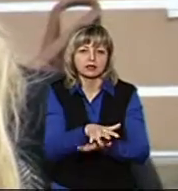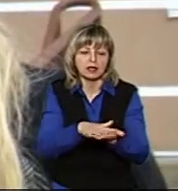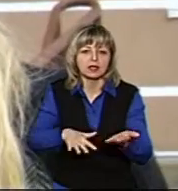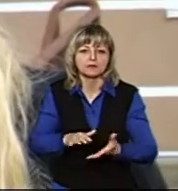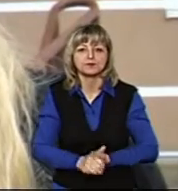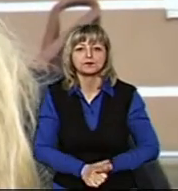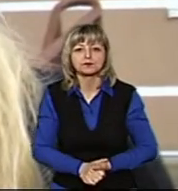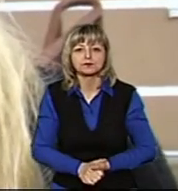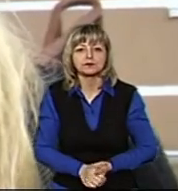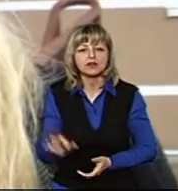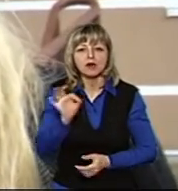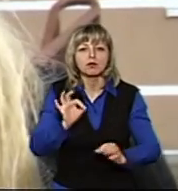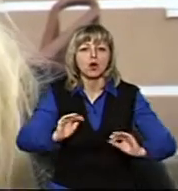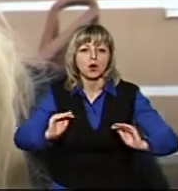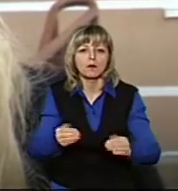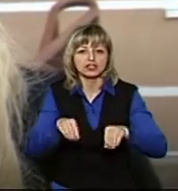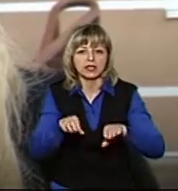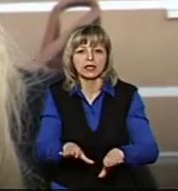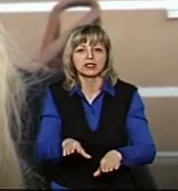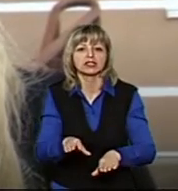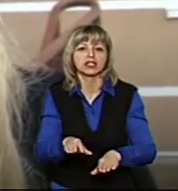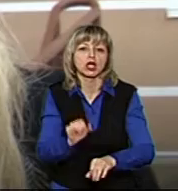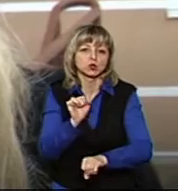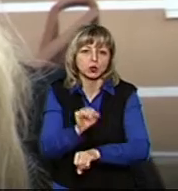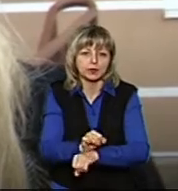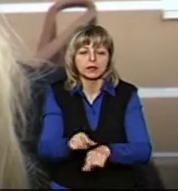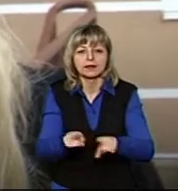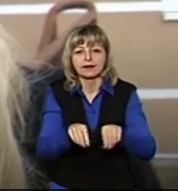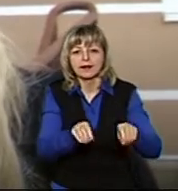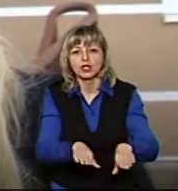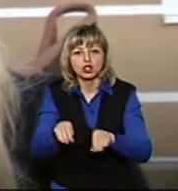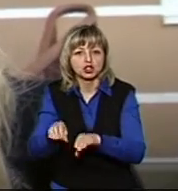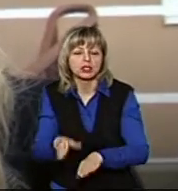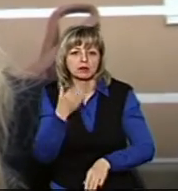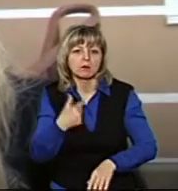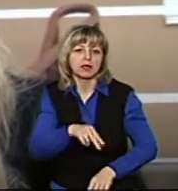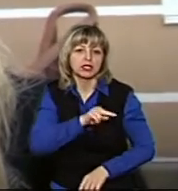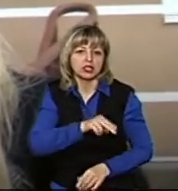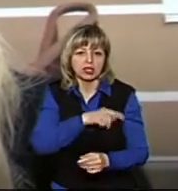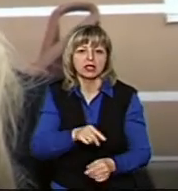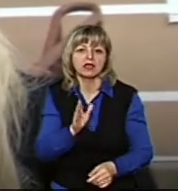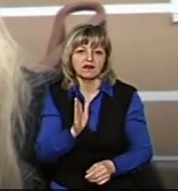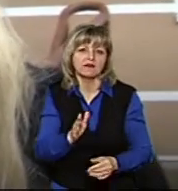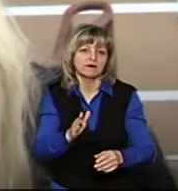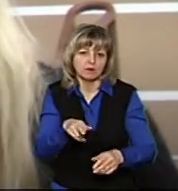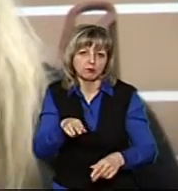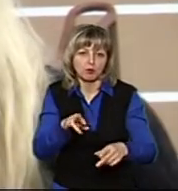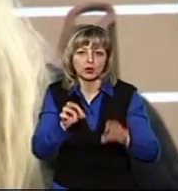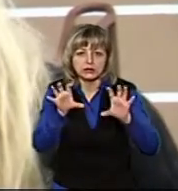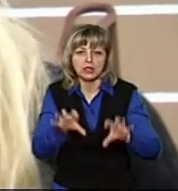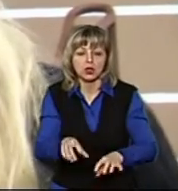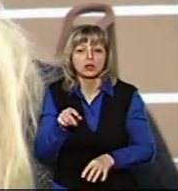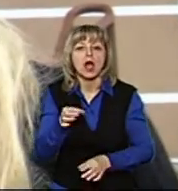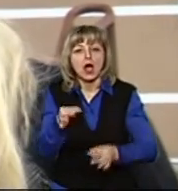Заборонюючих факторів стосовно обмеження рішення, накладення або зупинення таких рішень немає, тому ми діємо у правовій площині. А суди